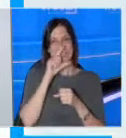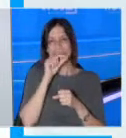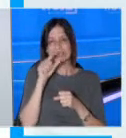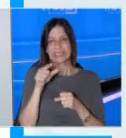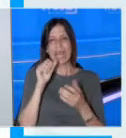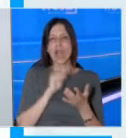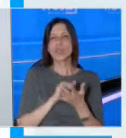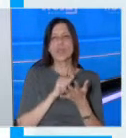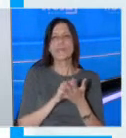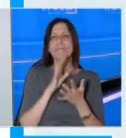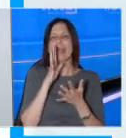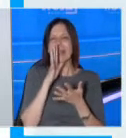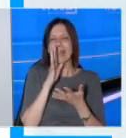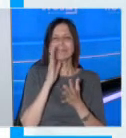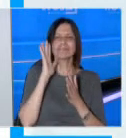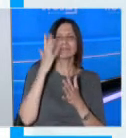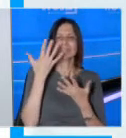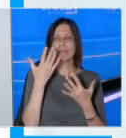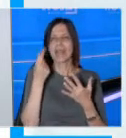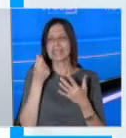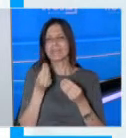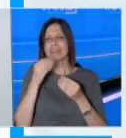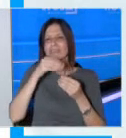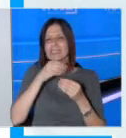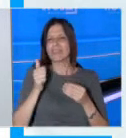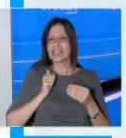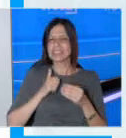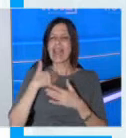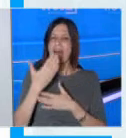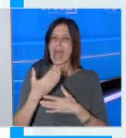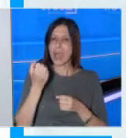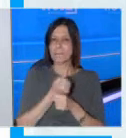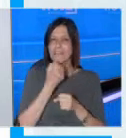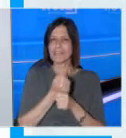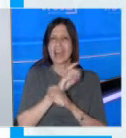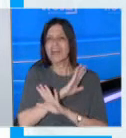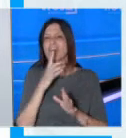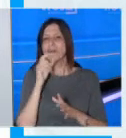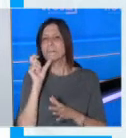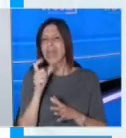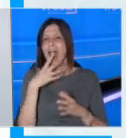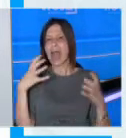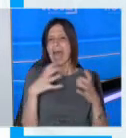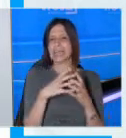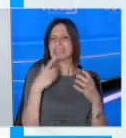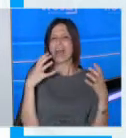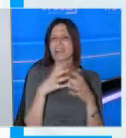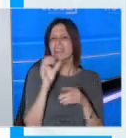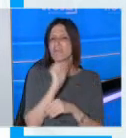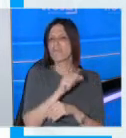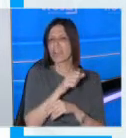העיתונים מלאים בתחזיות כמה כסף יתווסף לצהל אחרי המבצע. אף מילה על החזית החברתית